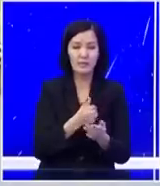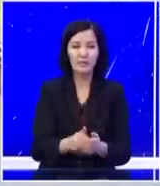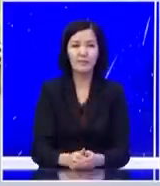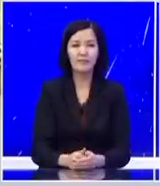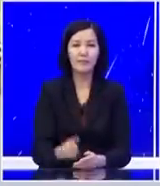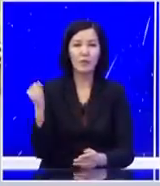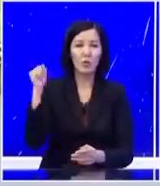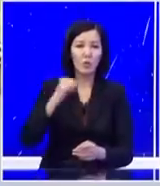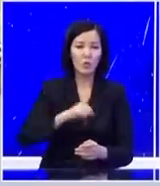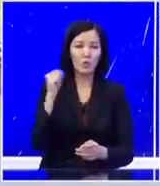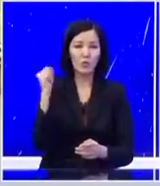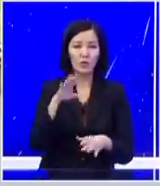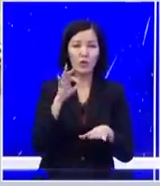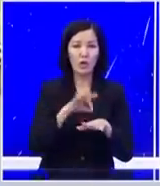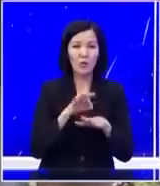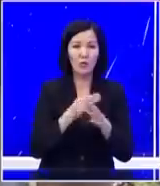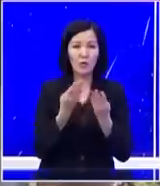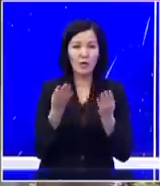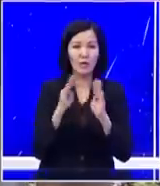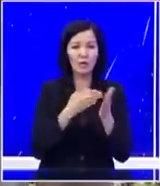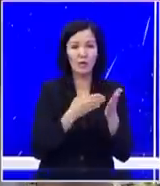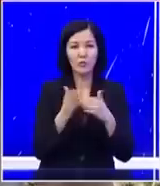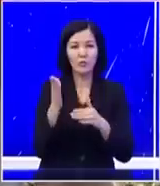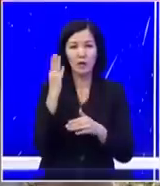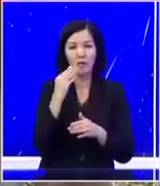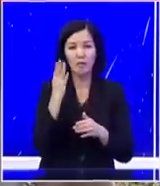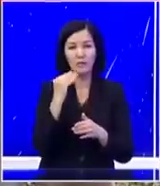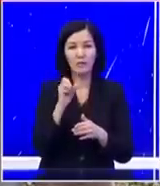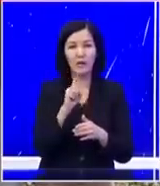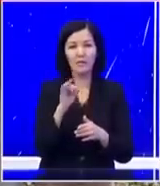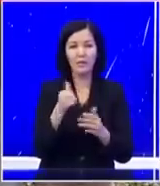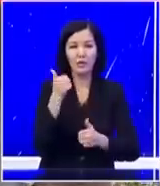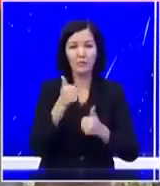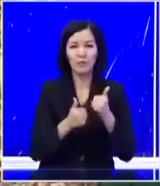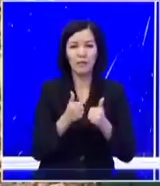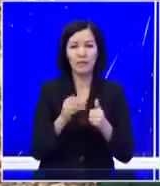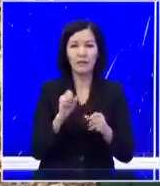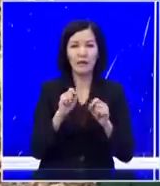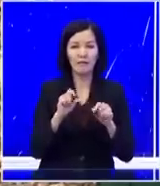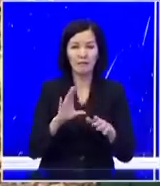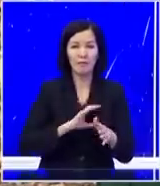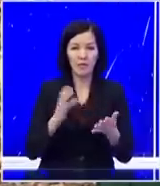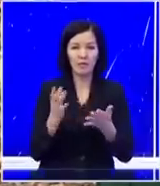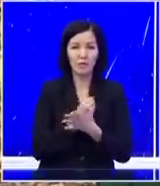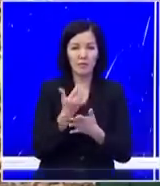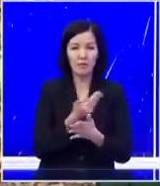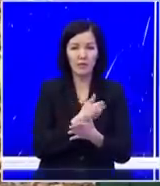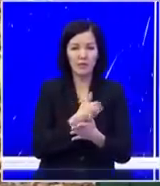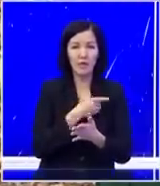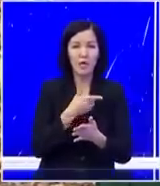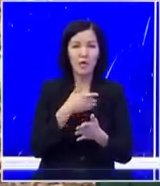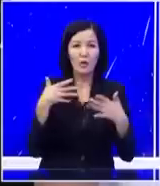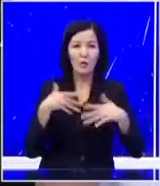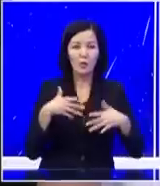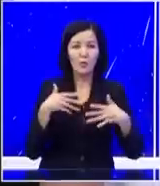Қол күреші індет сейіліп карантин алынса, биыл күзде Алматыда өтетін Азия чемпионатында бас жүлдені жеңіп алуды көздеп отыр. Сонымен қатар ол Грузияның